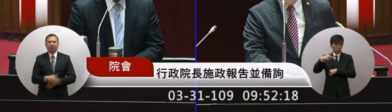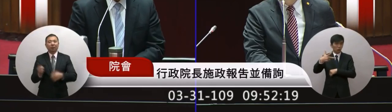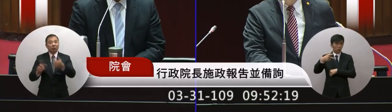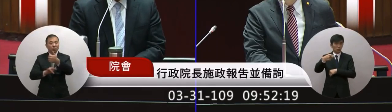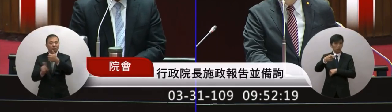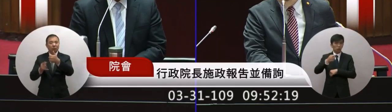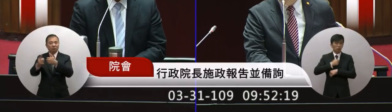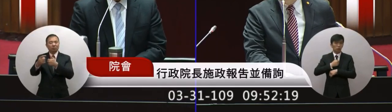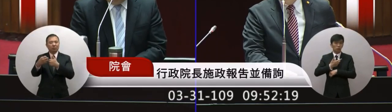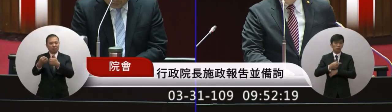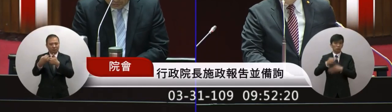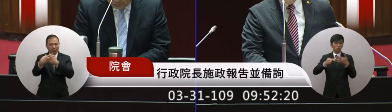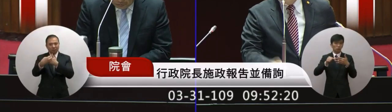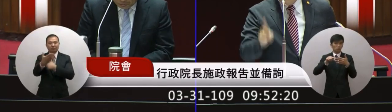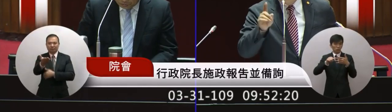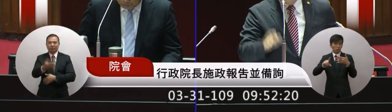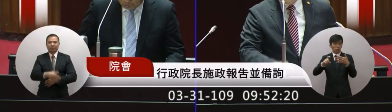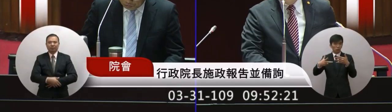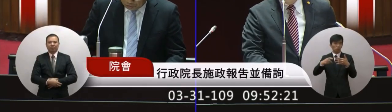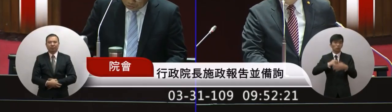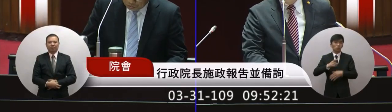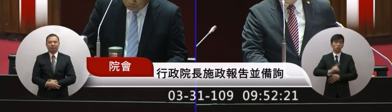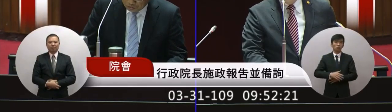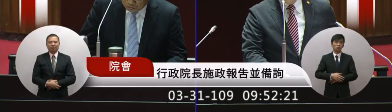您知道，就是我们现在公投全国性公投有第17案，您知道是什么公投吗？ 委员请 ，OK，